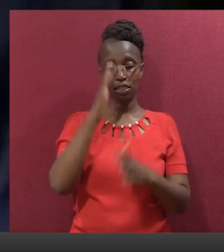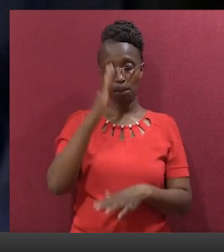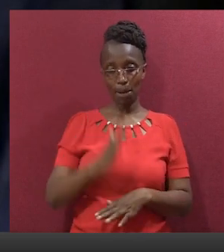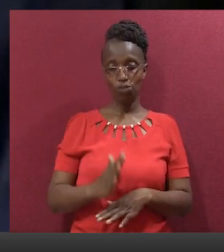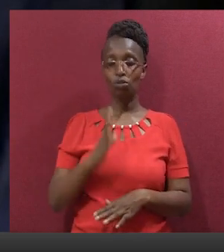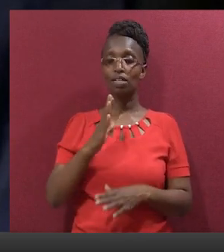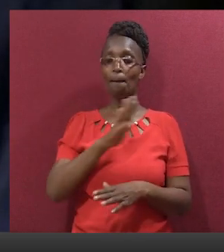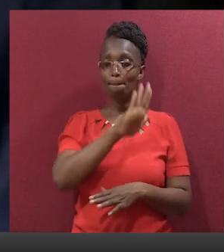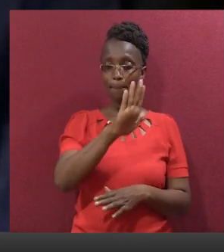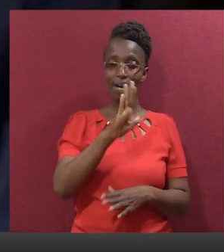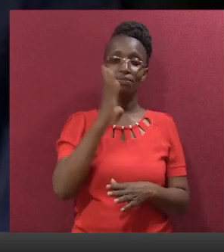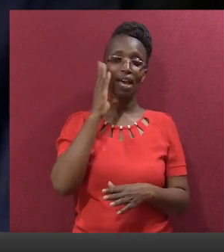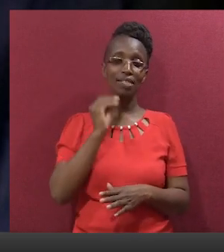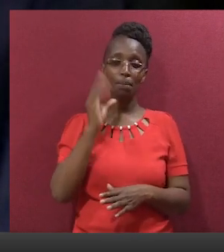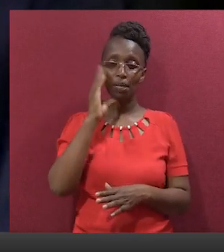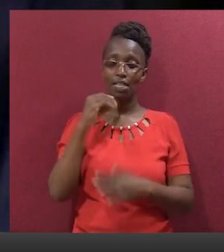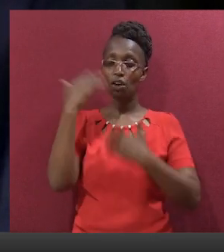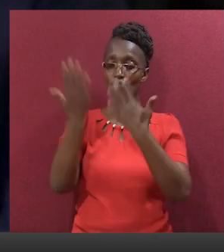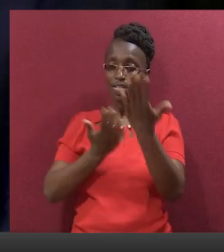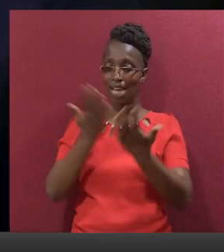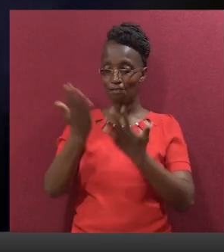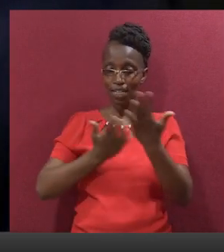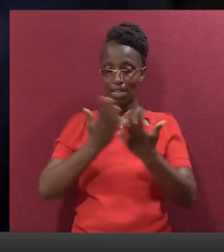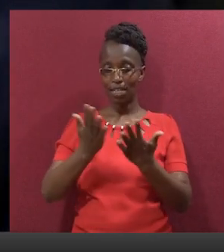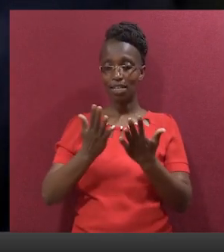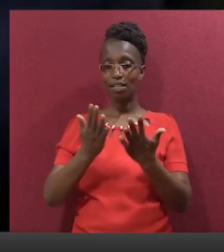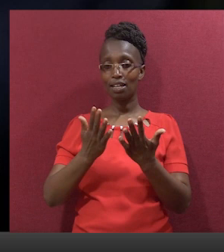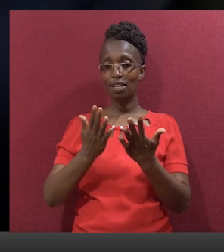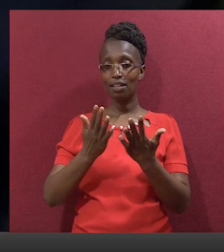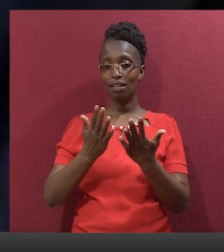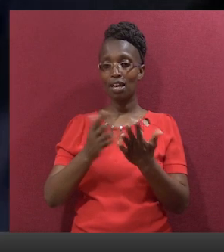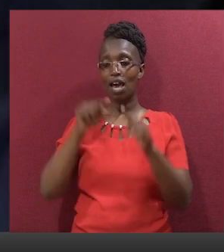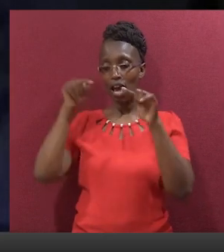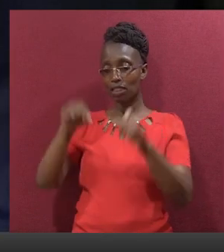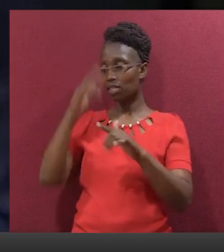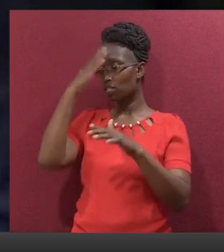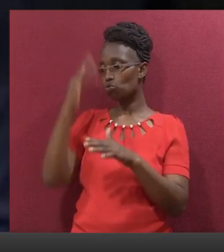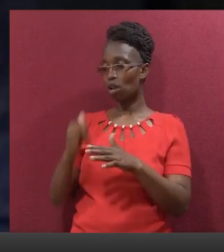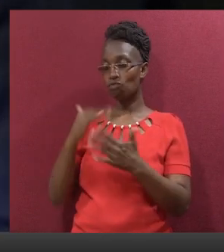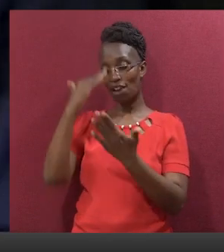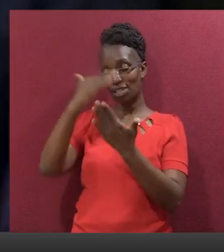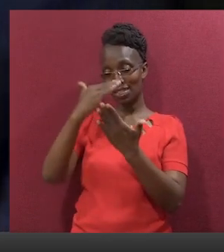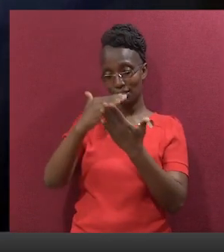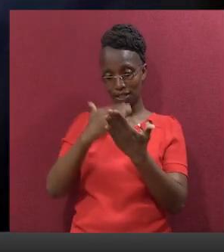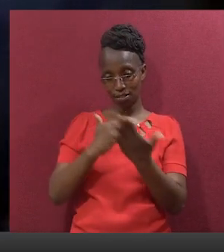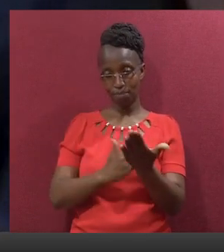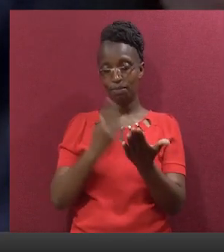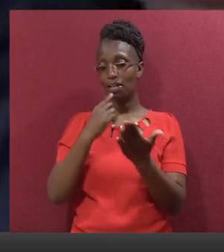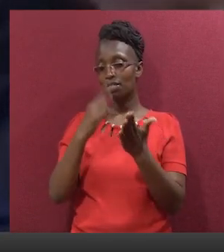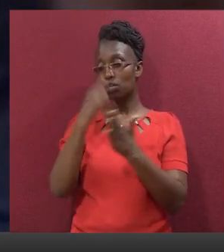lacks requisite abilities and experience to serve as a Cabinet Secretary for Tourism, Wildlife and Heritage. And Honorable Speaker, that's why I'm